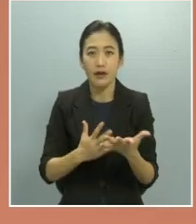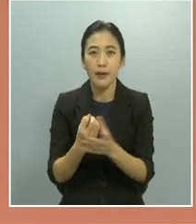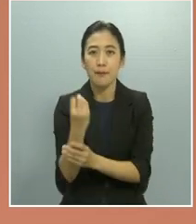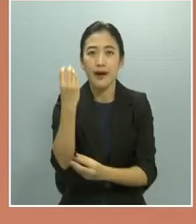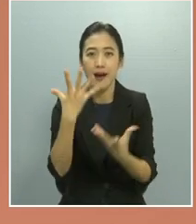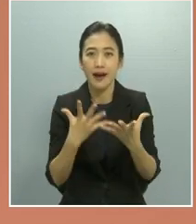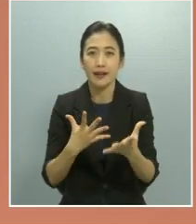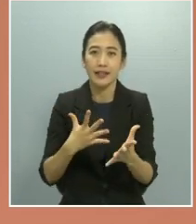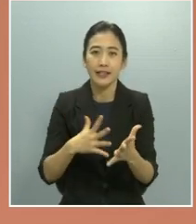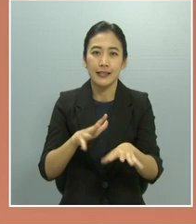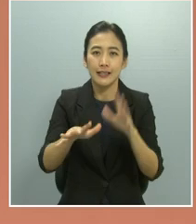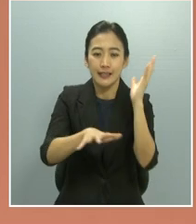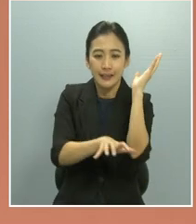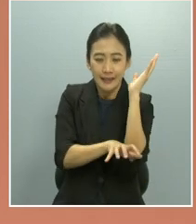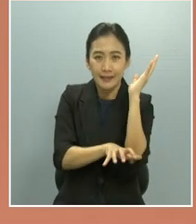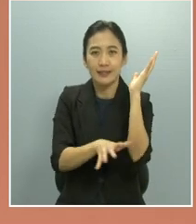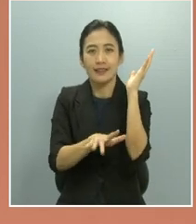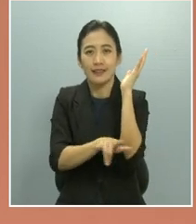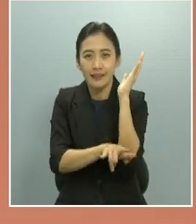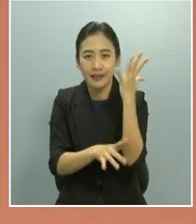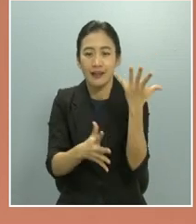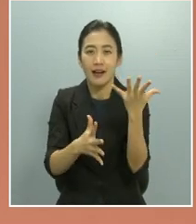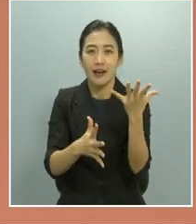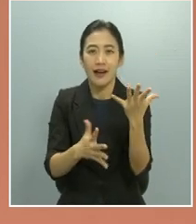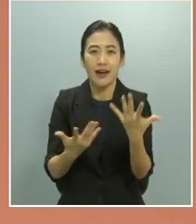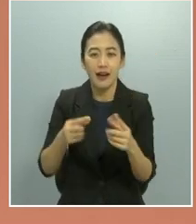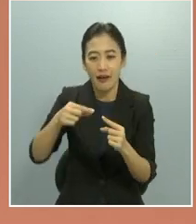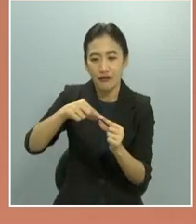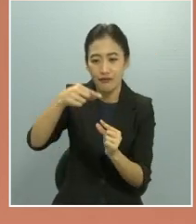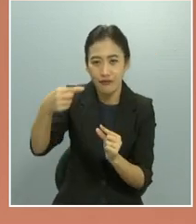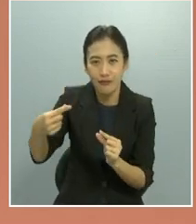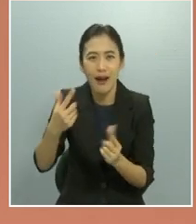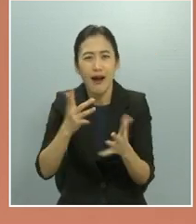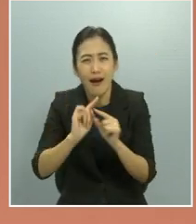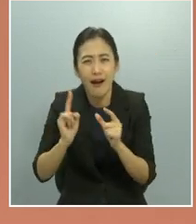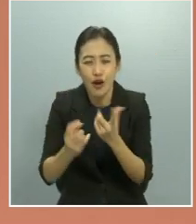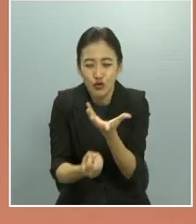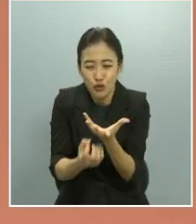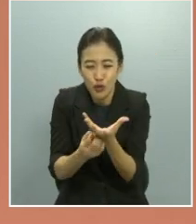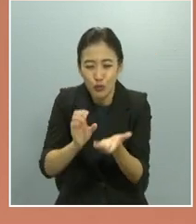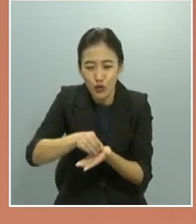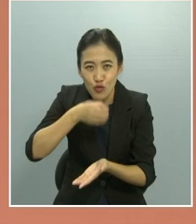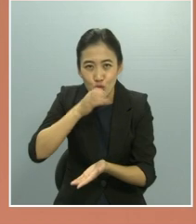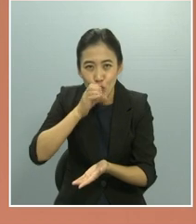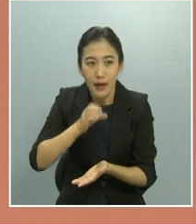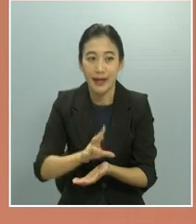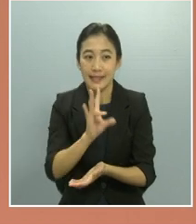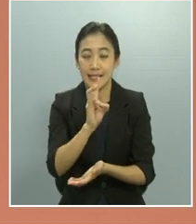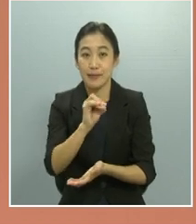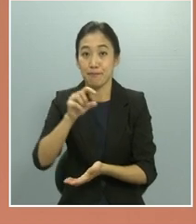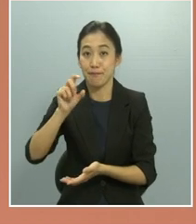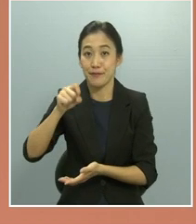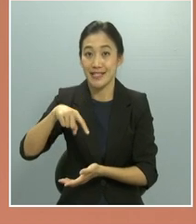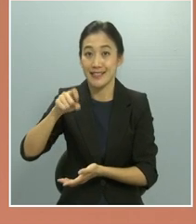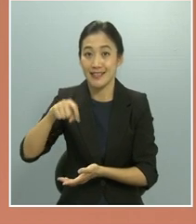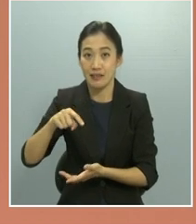เข้มข้นเช้ากลางวันเย็นครั้งละ 70ซีซีมีจานเยอะกระทั่งอาจารย์เจษฎาเด่นดวงบริพัตรอาจารย์เจษฎา